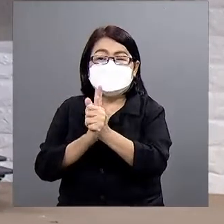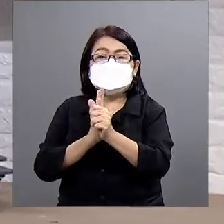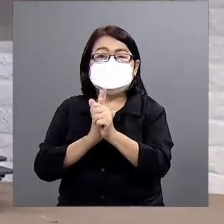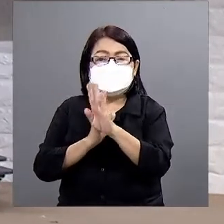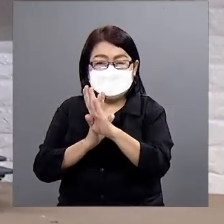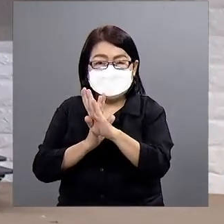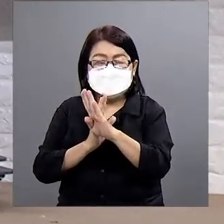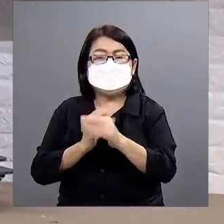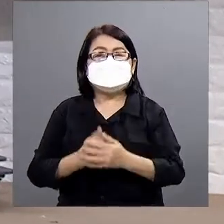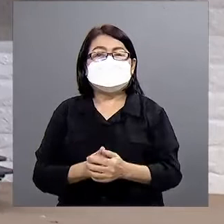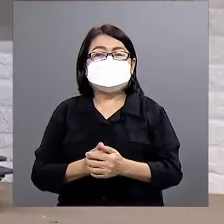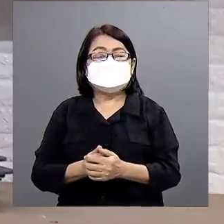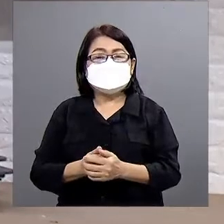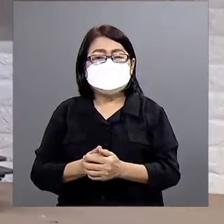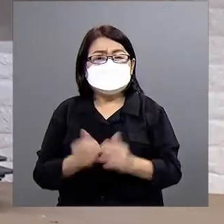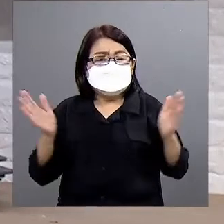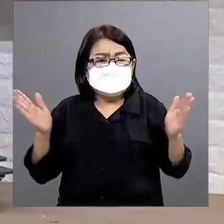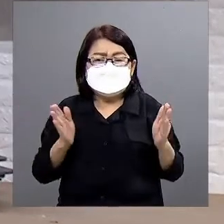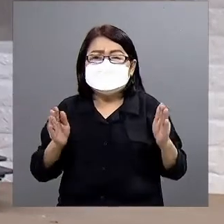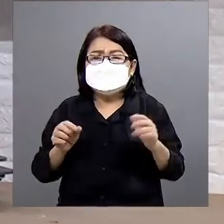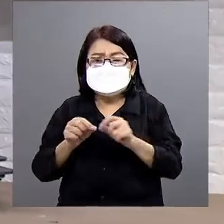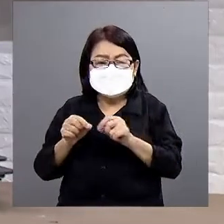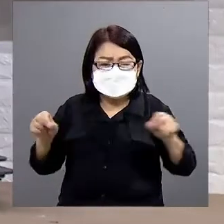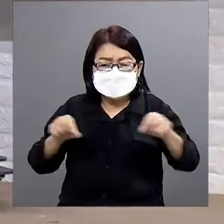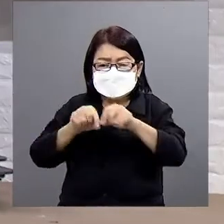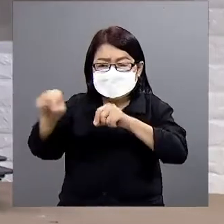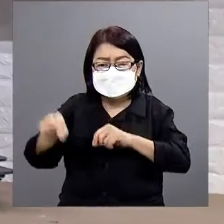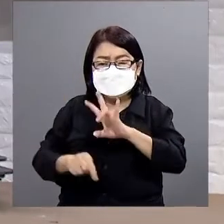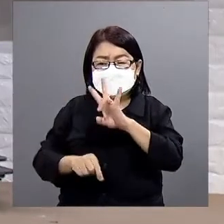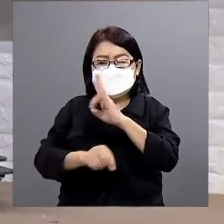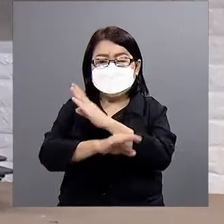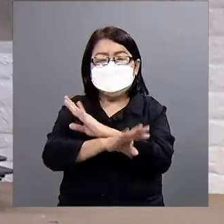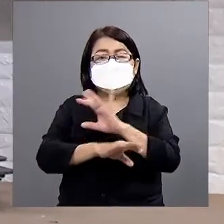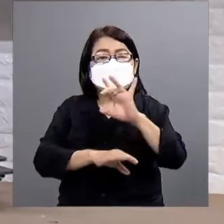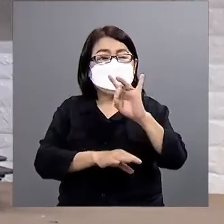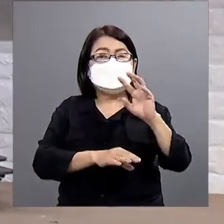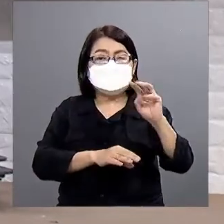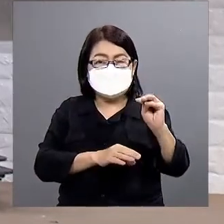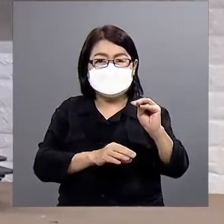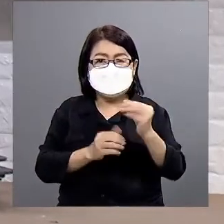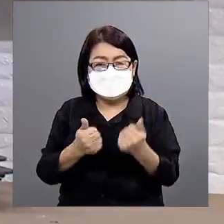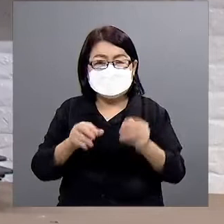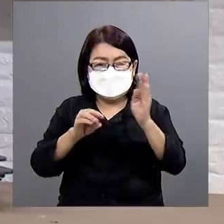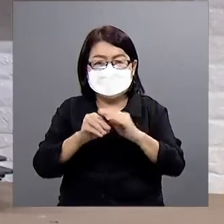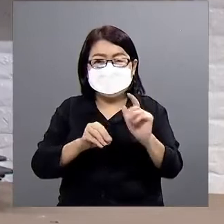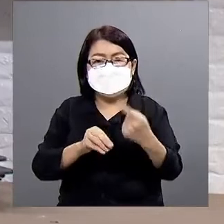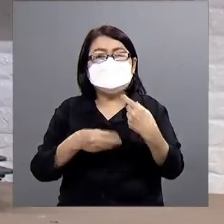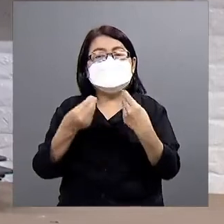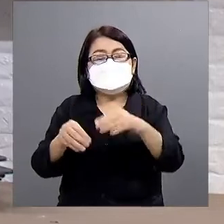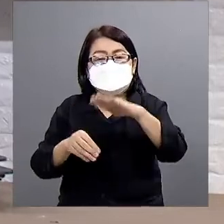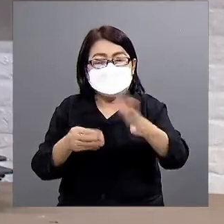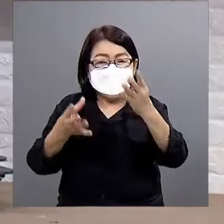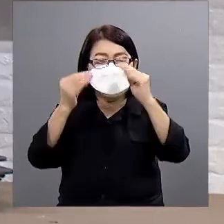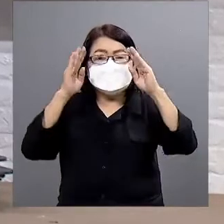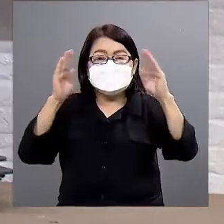นาด 7x8 เมตรตอนนี้กำลังขยับขยายเพื่อเปิดพื้นที่การเรียนรู้ให้เด็กๆมากขึ้นนะคะซึ่งตรงนี้สามารถให้เด็กๆไปยืมอ่